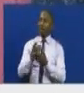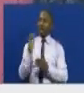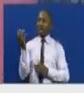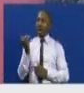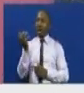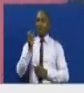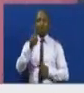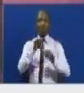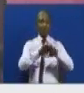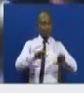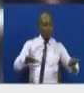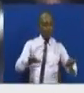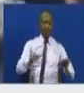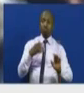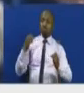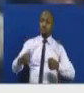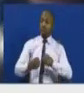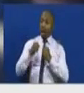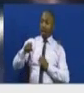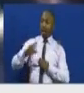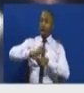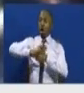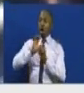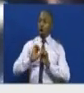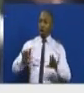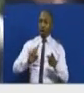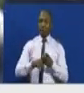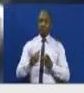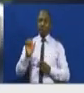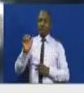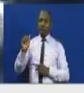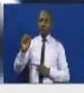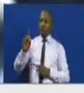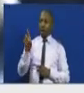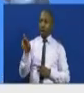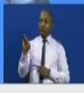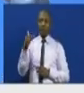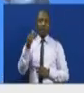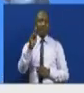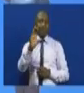salama dhidi ya janga la corona. Asher Thomas, TBC.